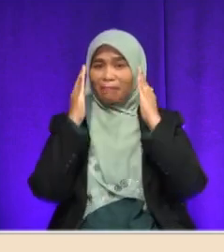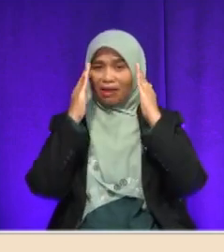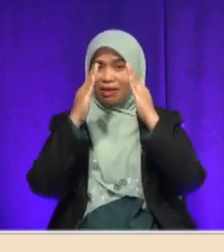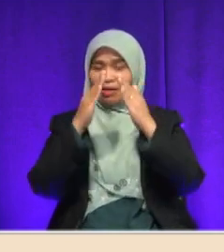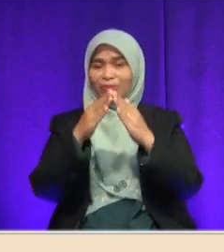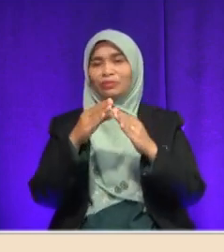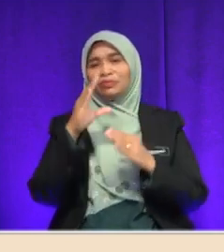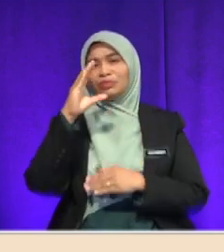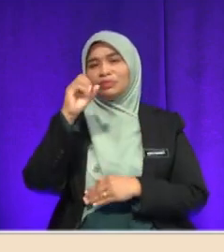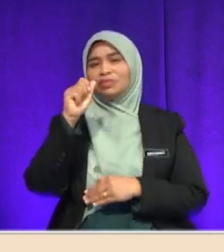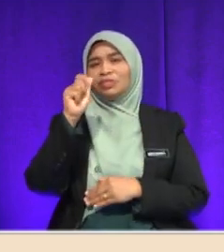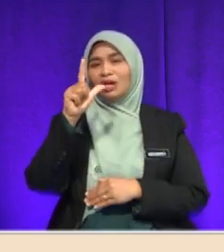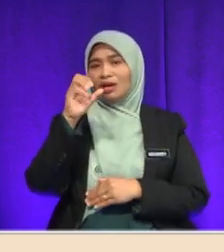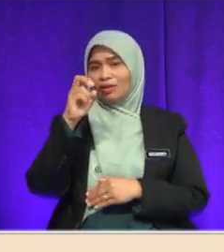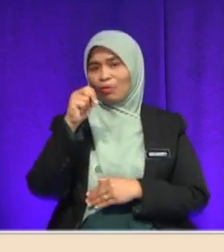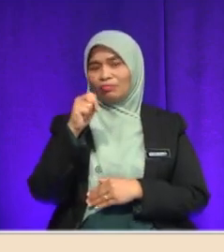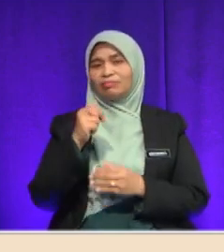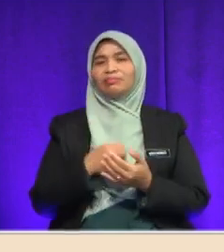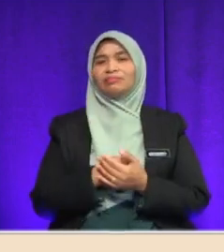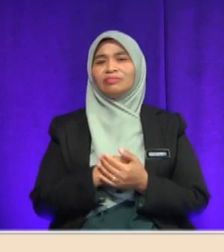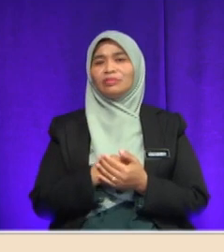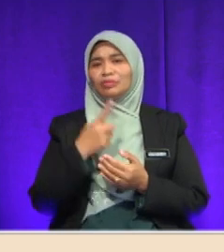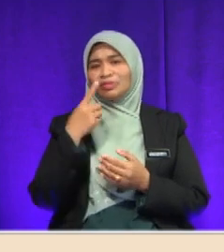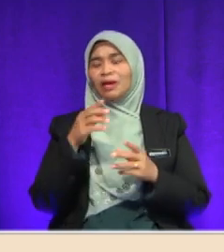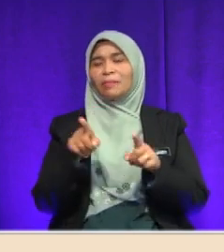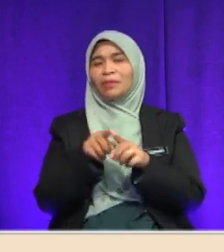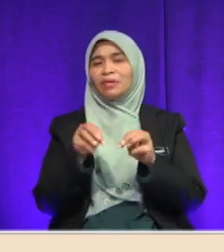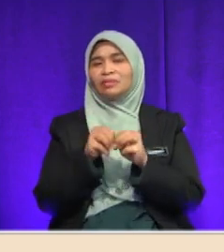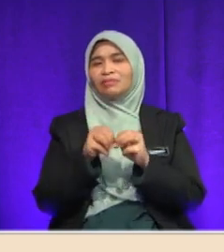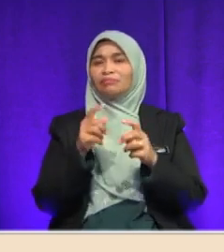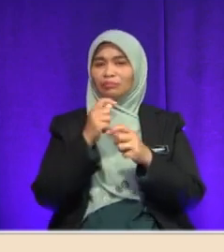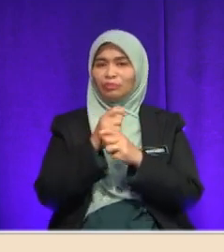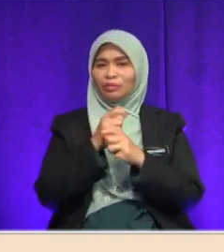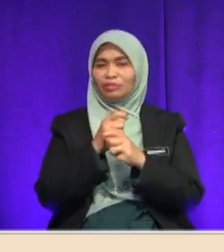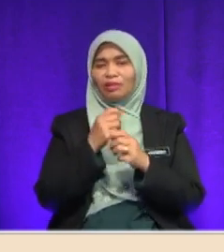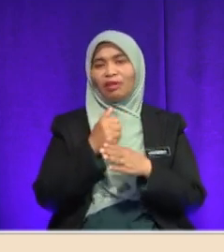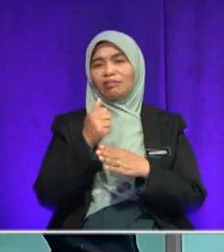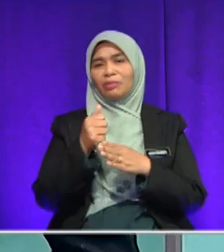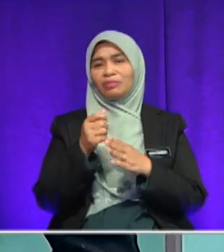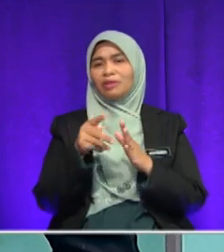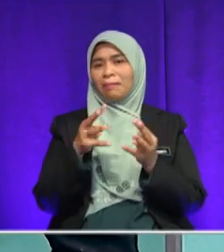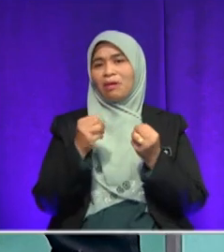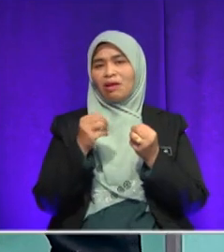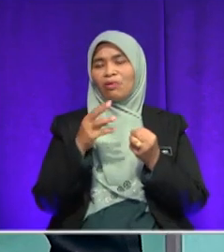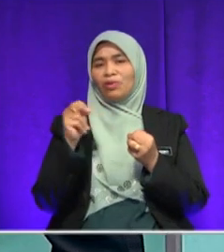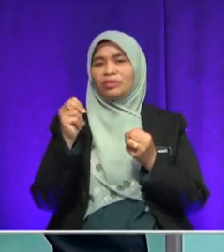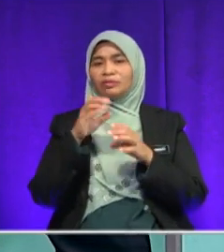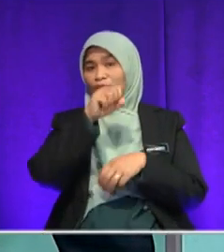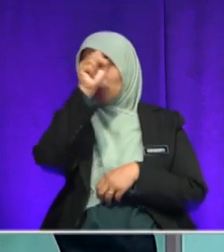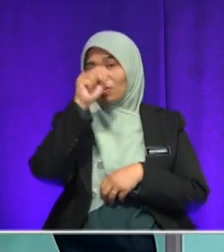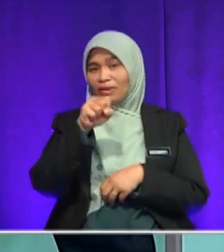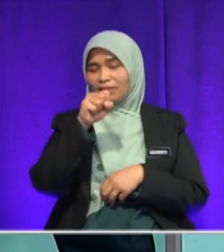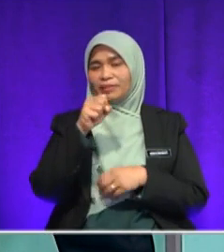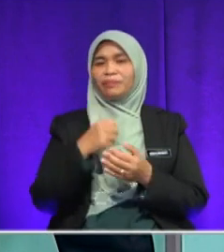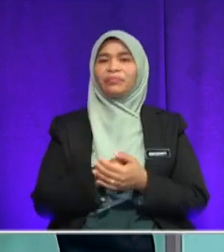respon ataupun jawapan sejajar dengan tugasan ataupun kehendak soalan ataupun kehendak item. So maknanya dia